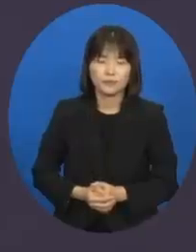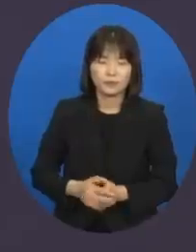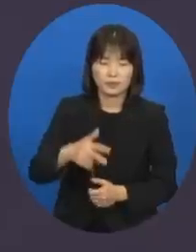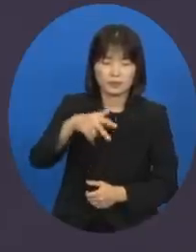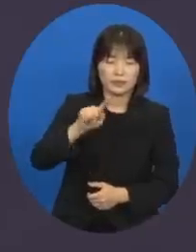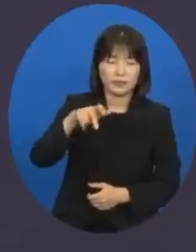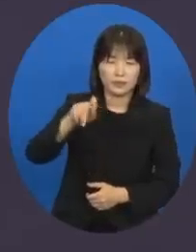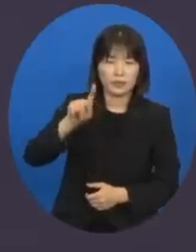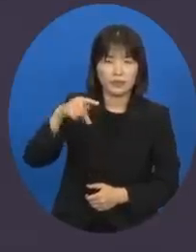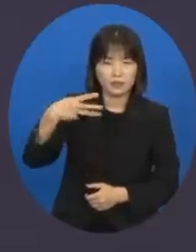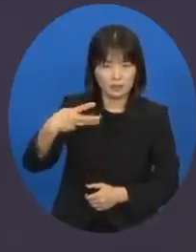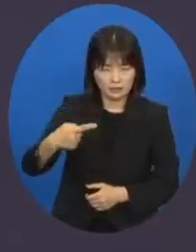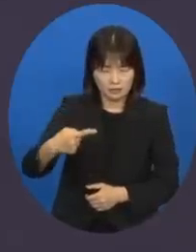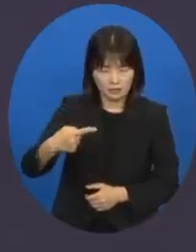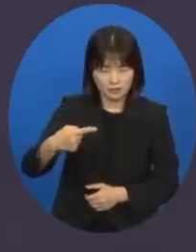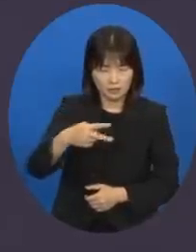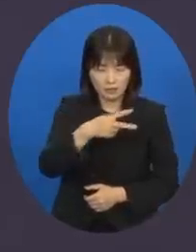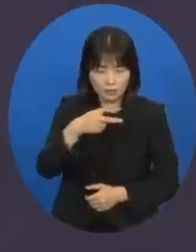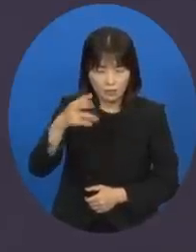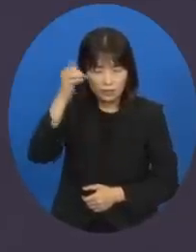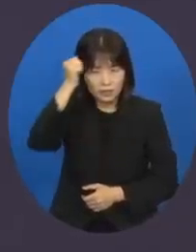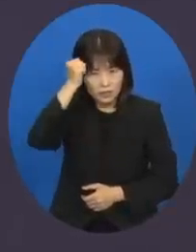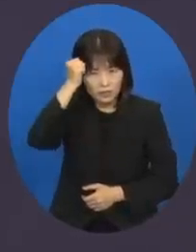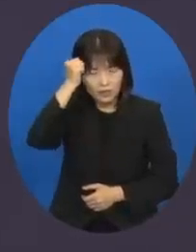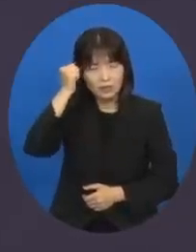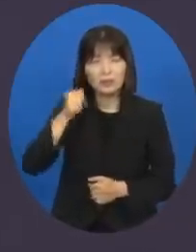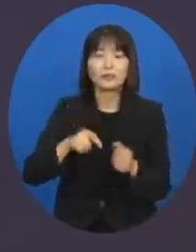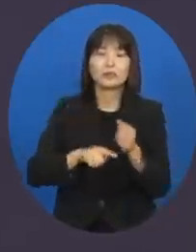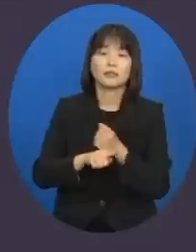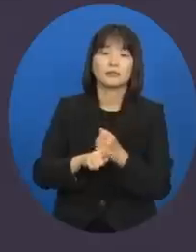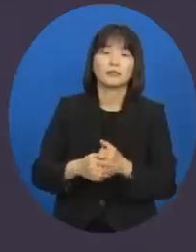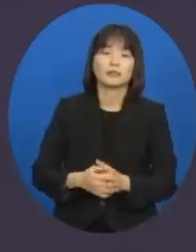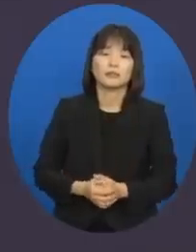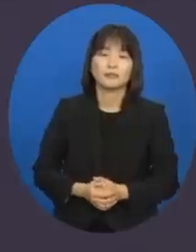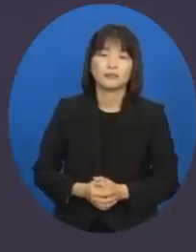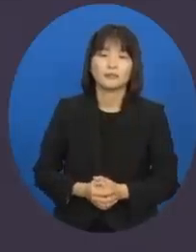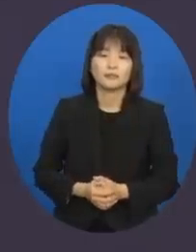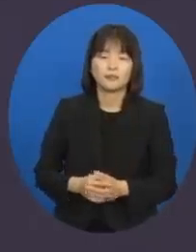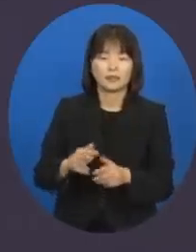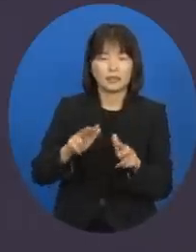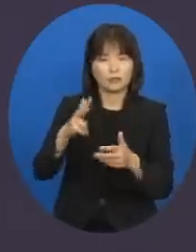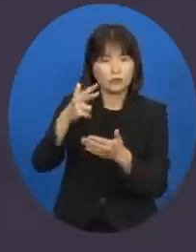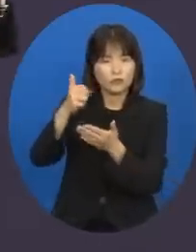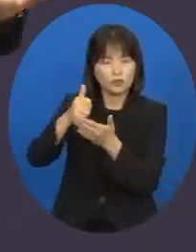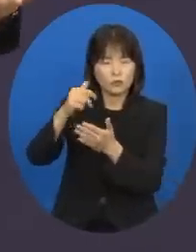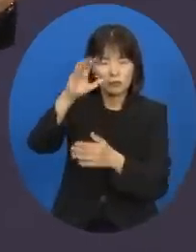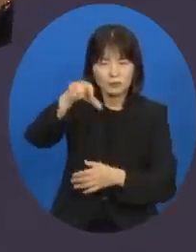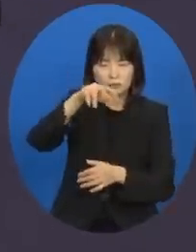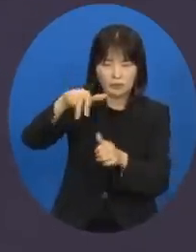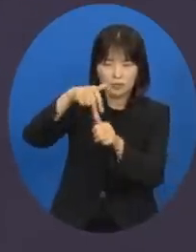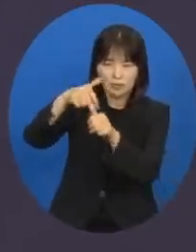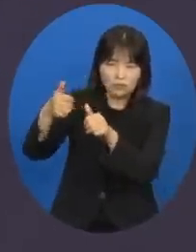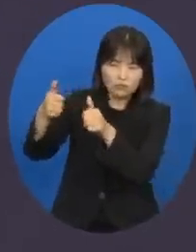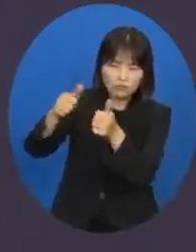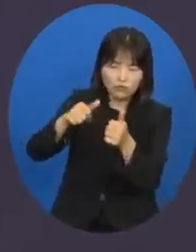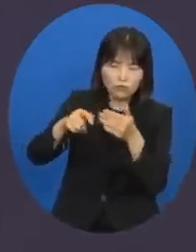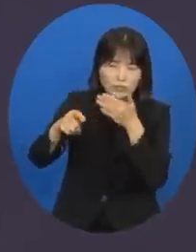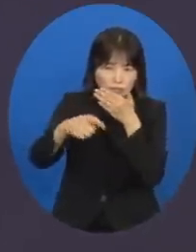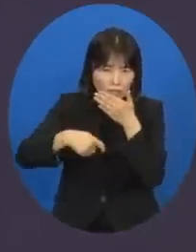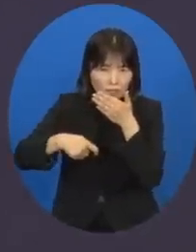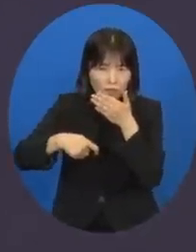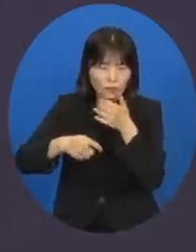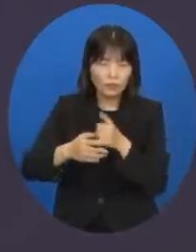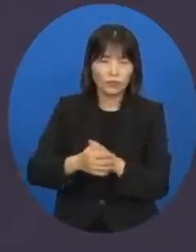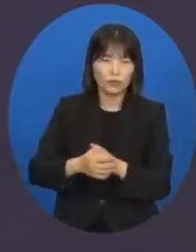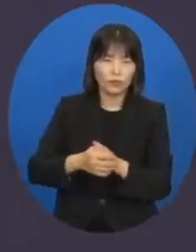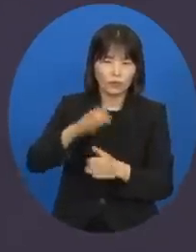이 기억되는 것이 얼마나 은혜인지 몰라요. 지금 주님은요, 십자가에서 죽어오는 그 강도, 비록 그 십자가에서